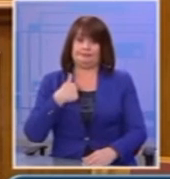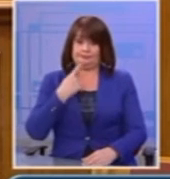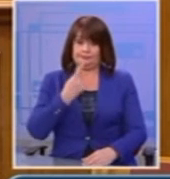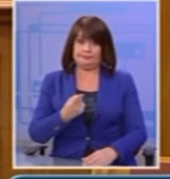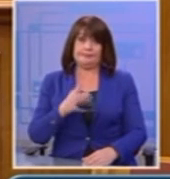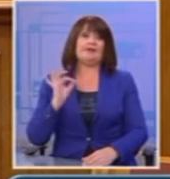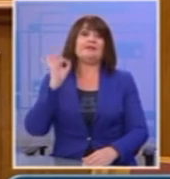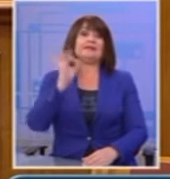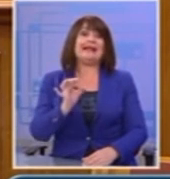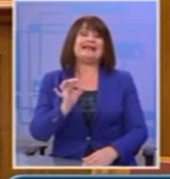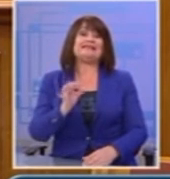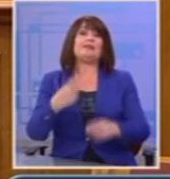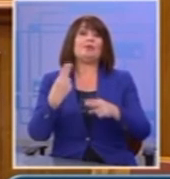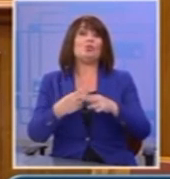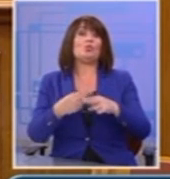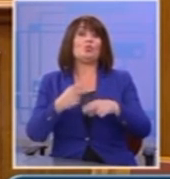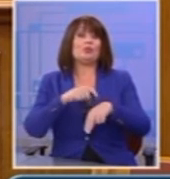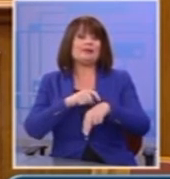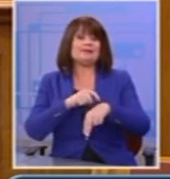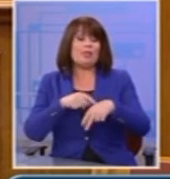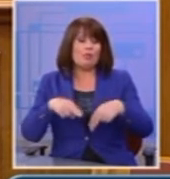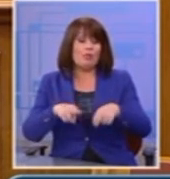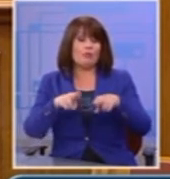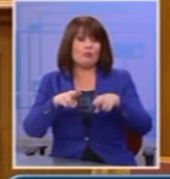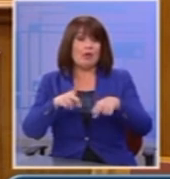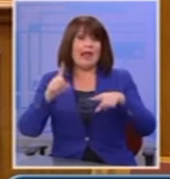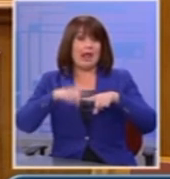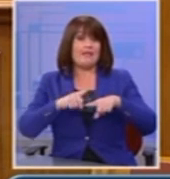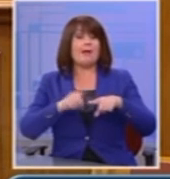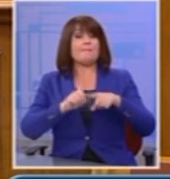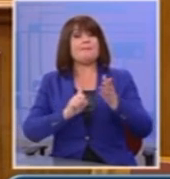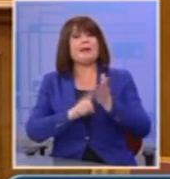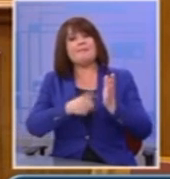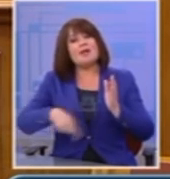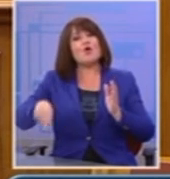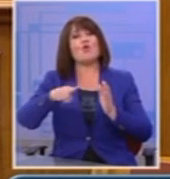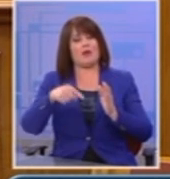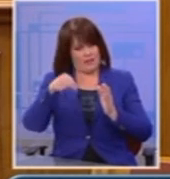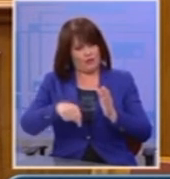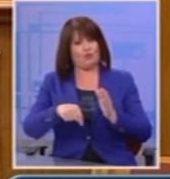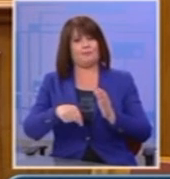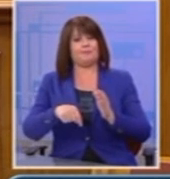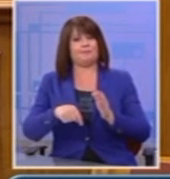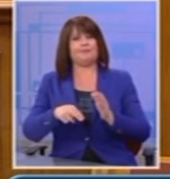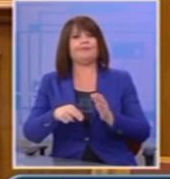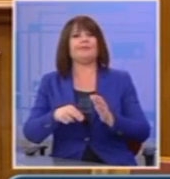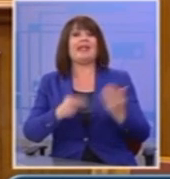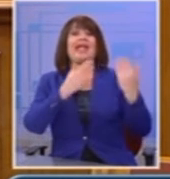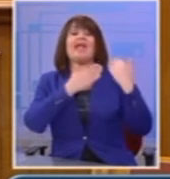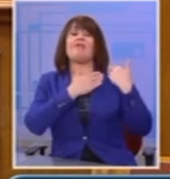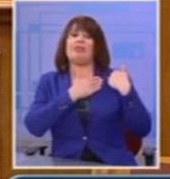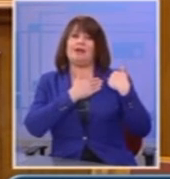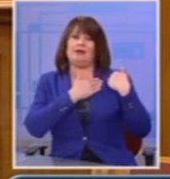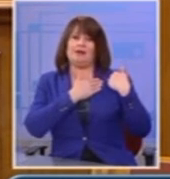έχει φτάσει σε μια πάρα πολύ κρίσιμη καμπή και θα πρέπει όλοι σε αυτή την αίθουσα να αναλάβουμε την